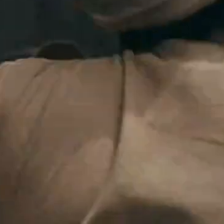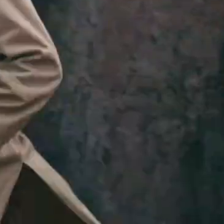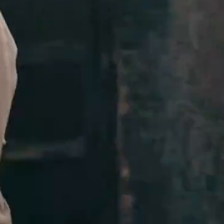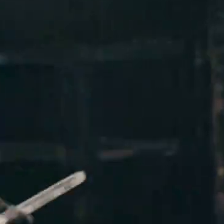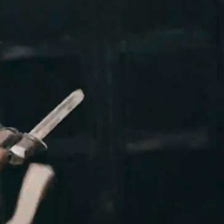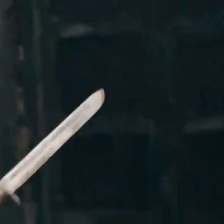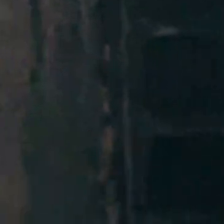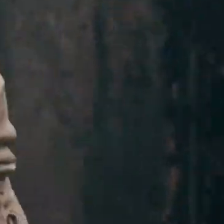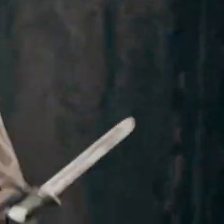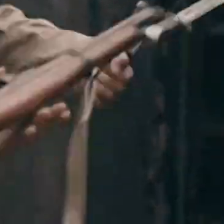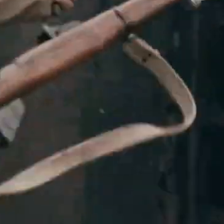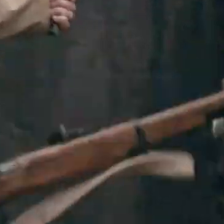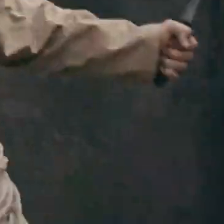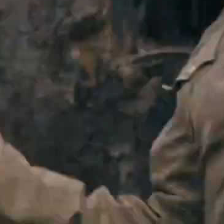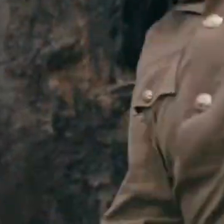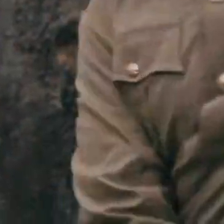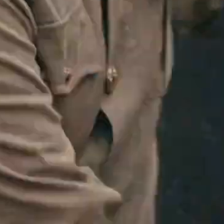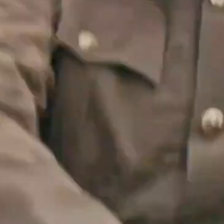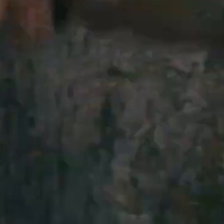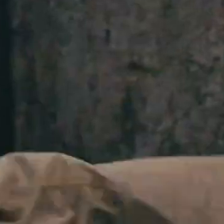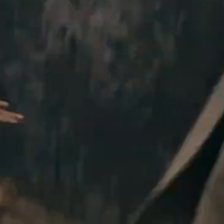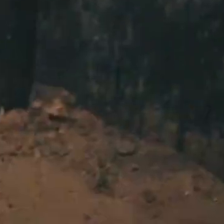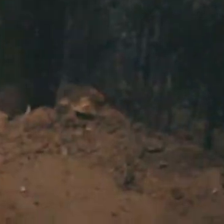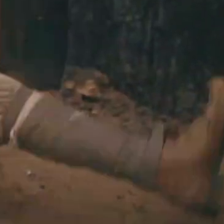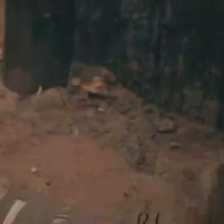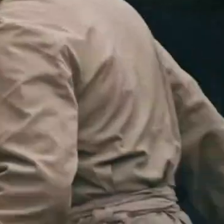saldırdı. Mehmet esmer bir askerle dövüşüyor.